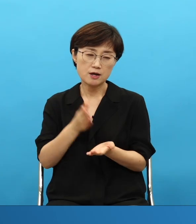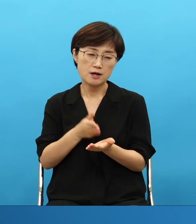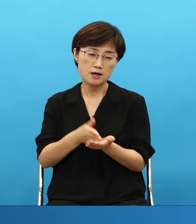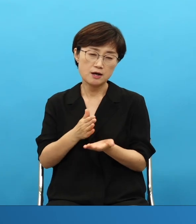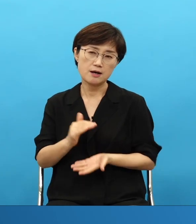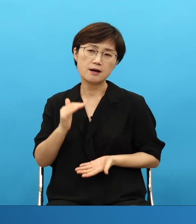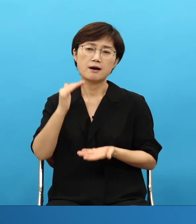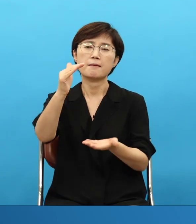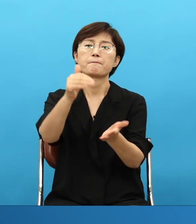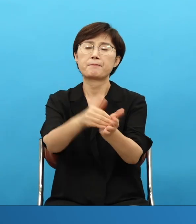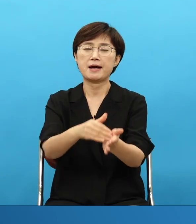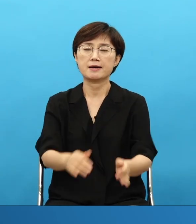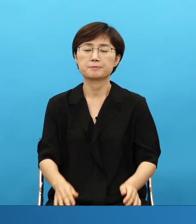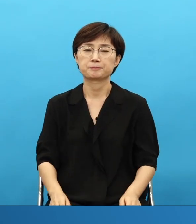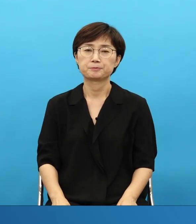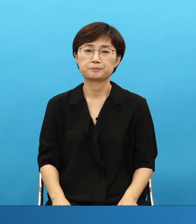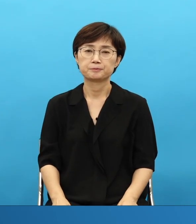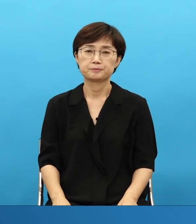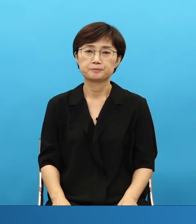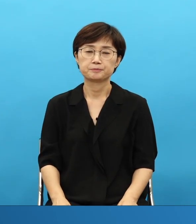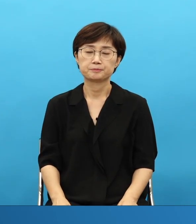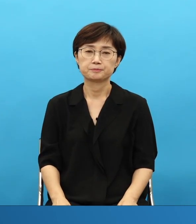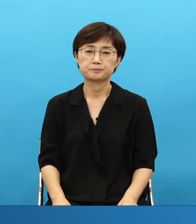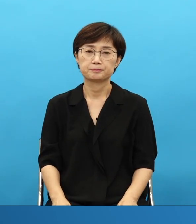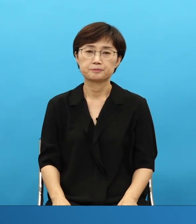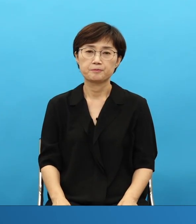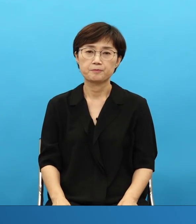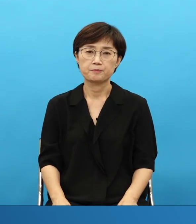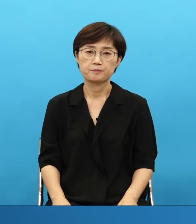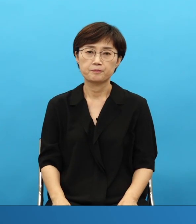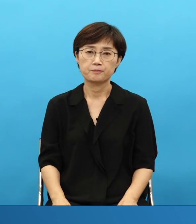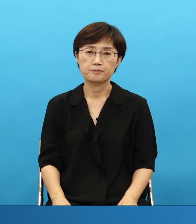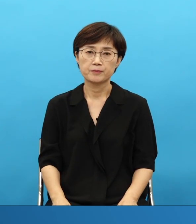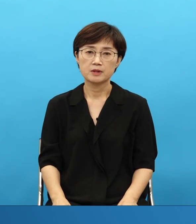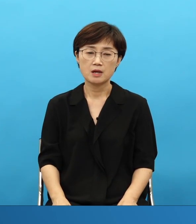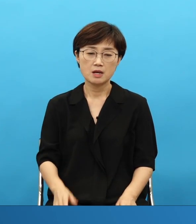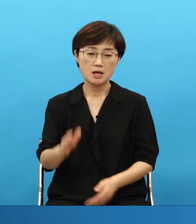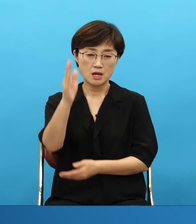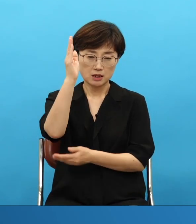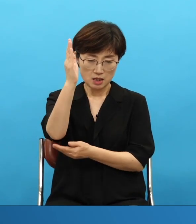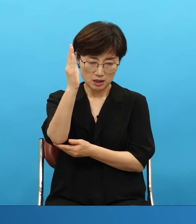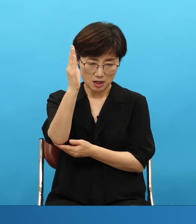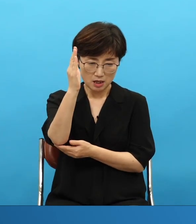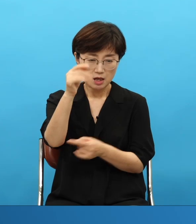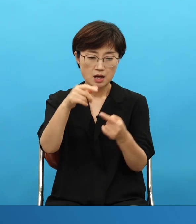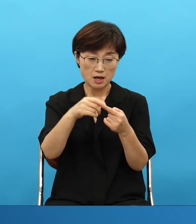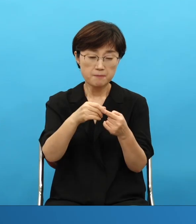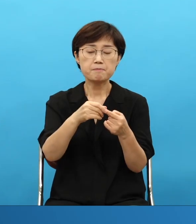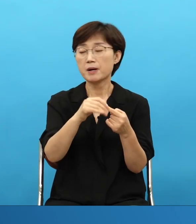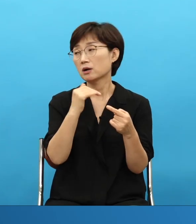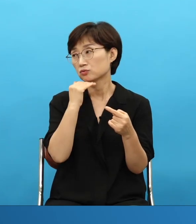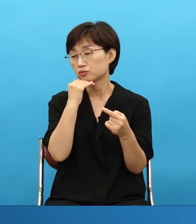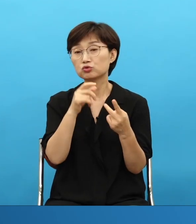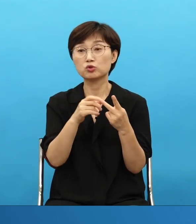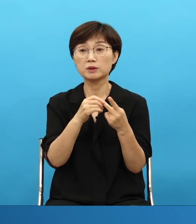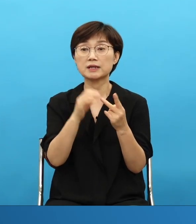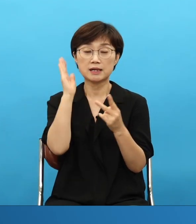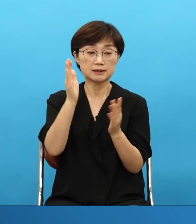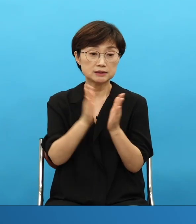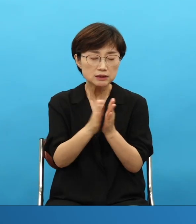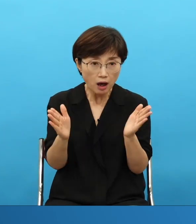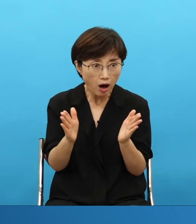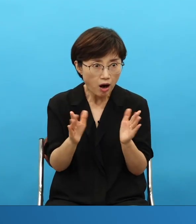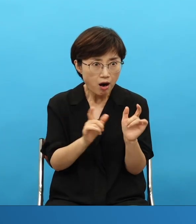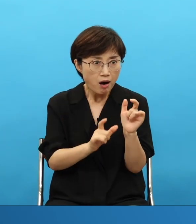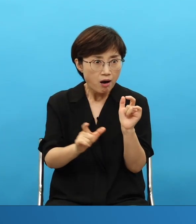감사하게도 두 번째 시간에는 이분들이 다 투어서 막 모여들었어요. And thankfully, in the second lecture,